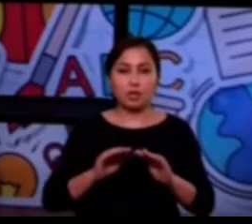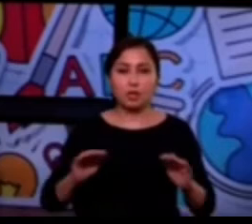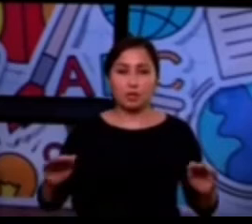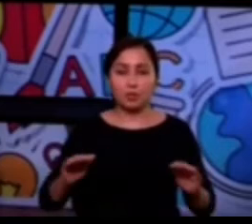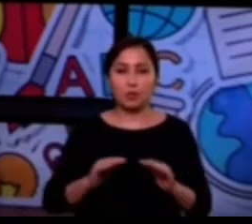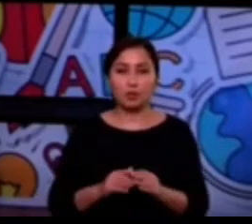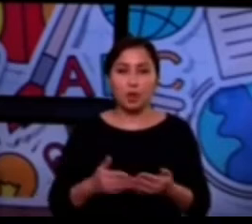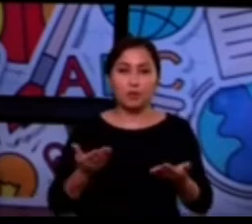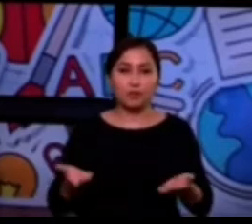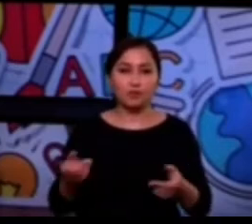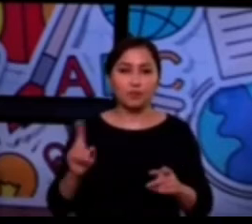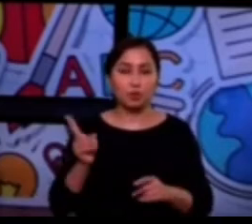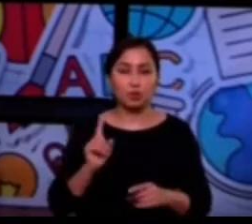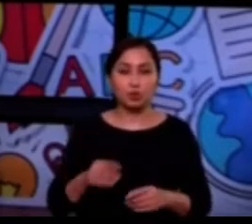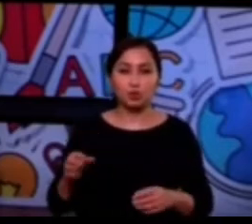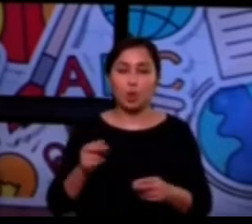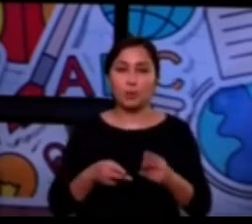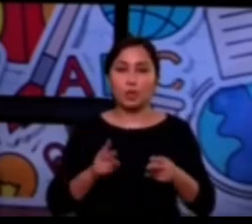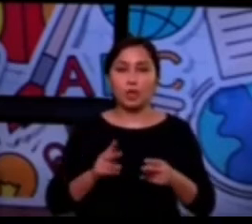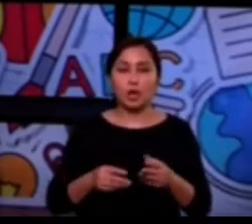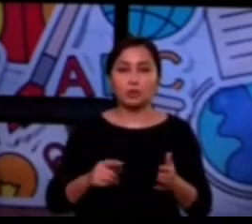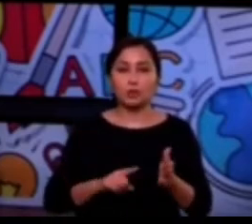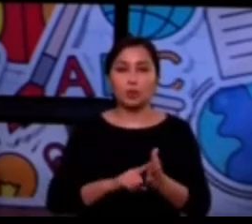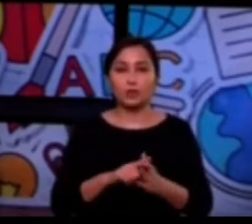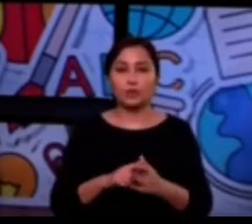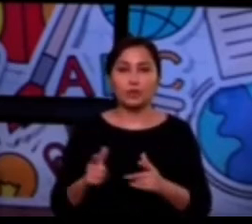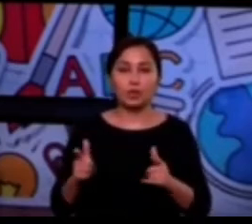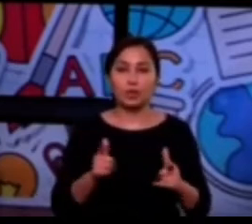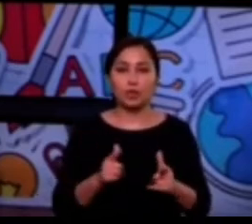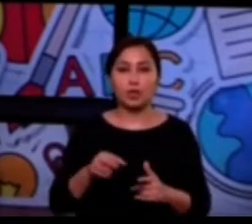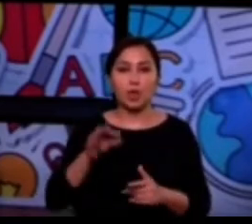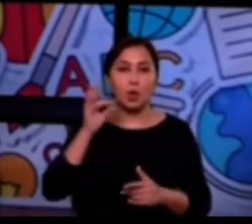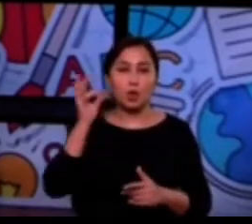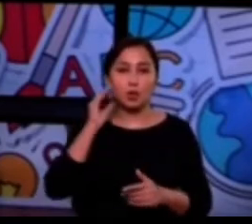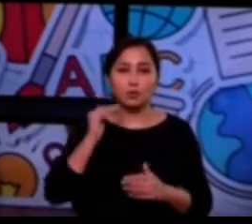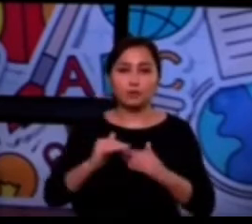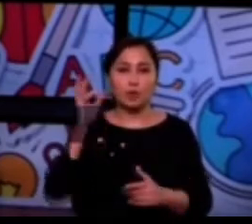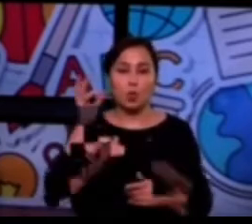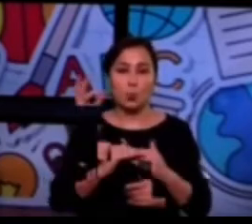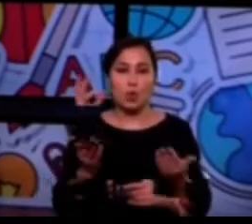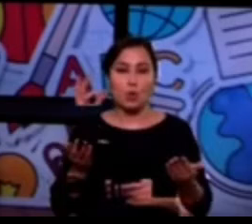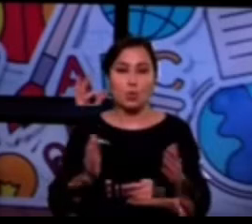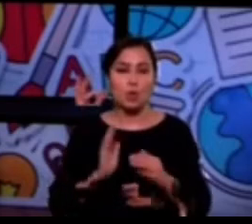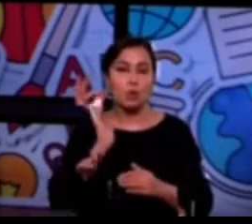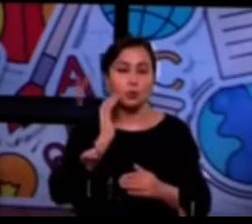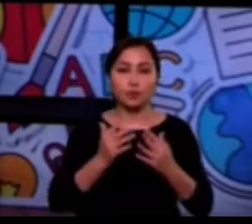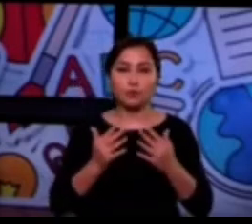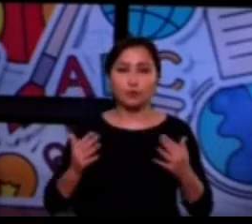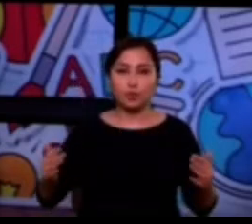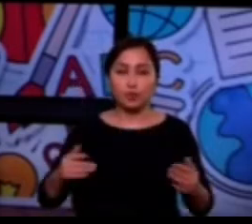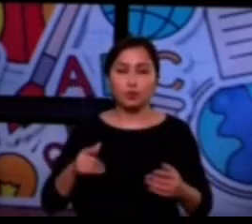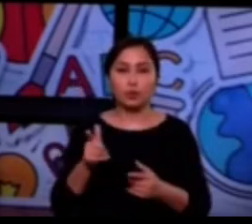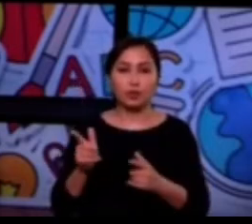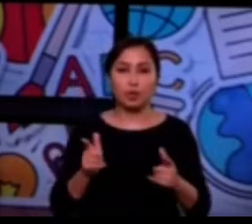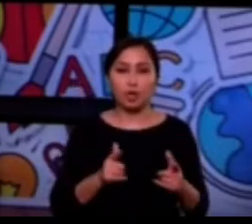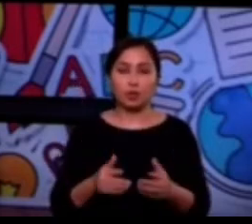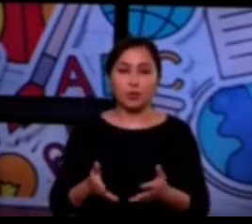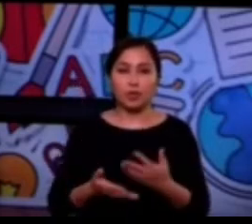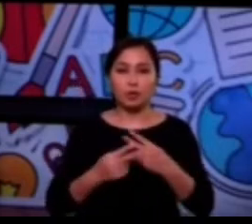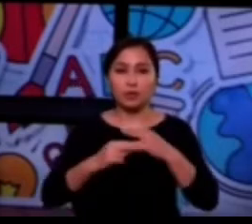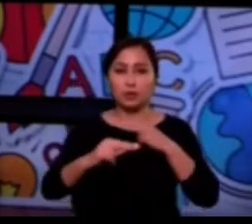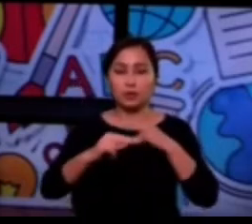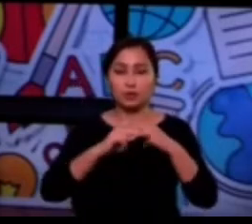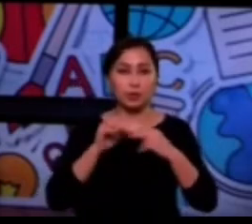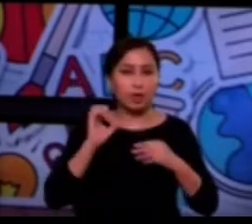Ребята, вот что приготовила осень в огороде. А интересно, какие фрукты она приготовила? Давайте